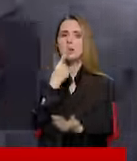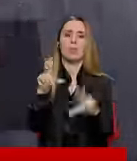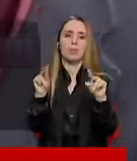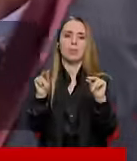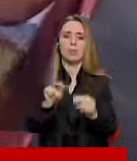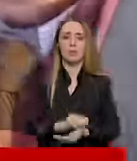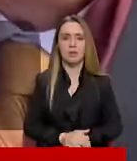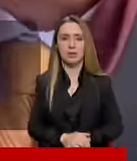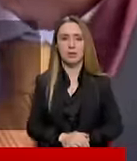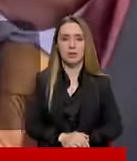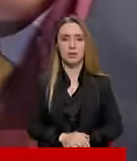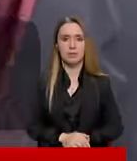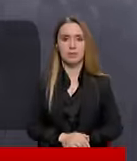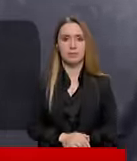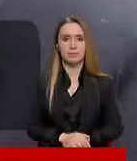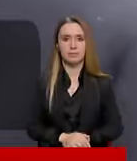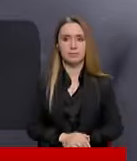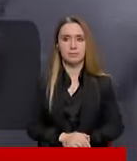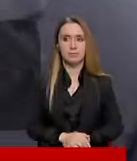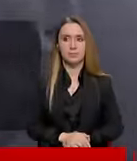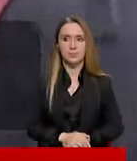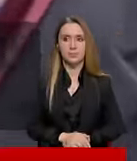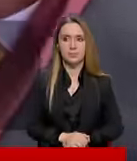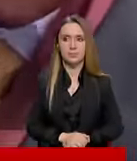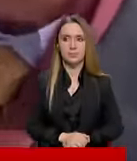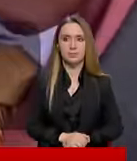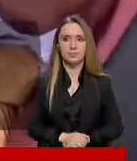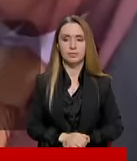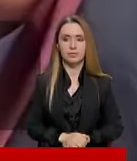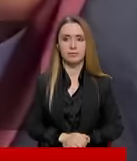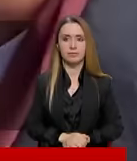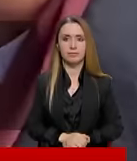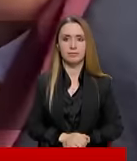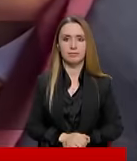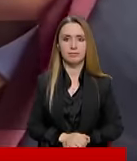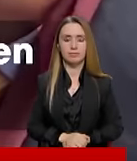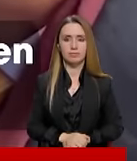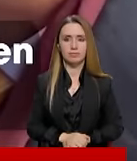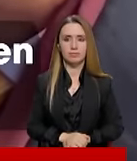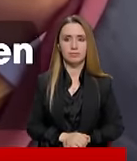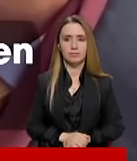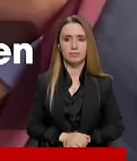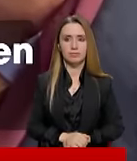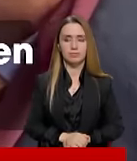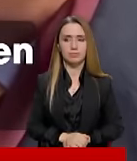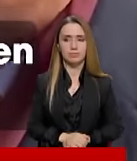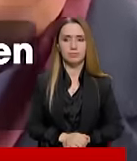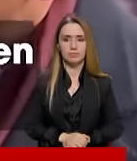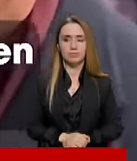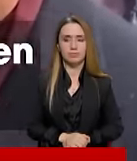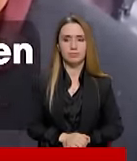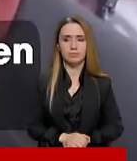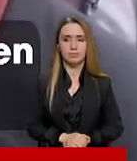yetindi en düşük emeklinin En azından 25.000 olması lazım En azından 25 bak seçimden önce gündeme getire